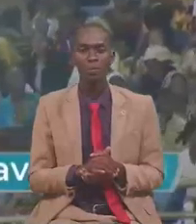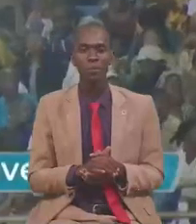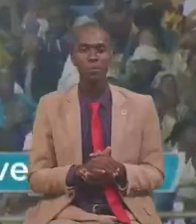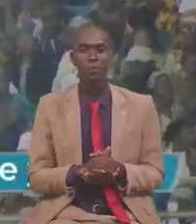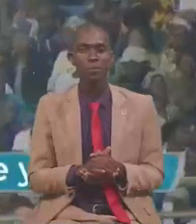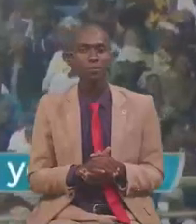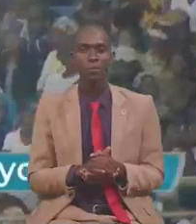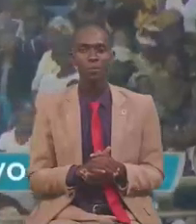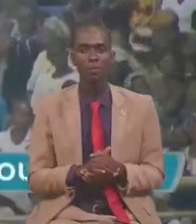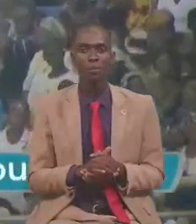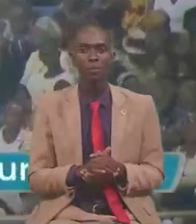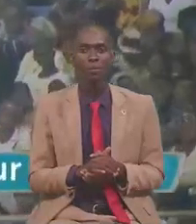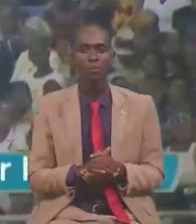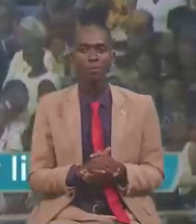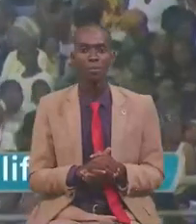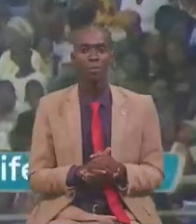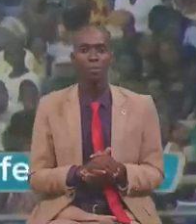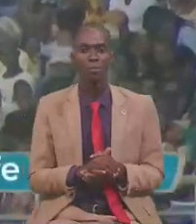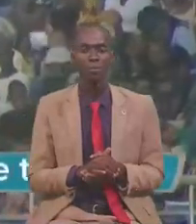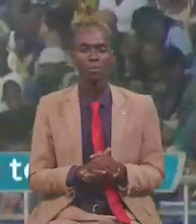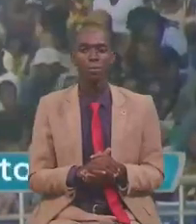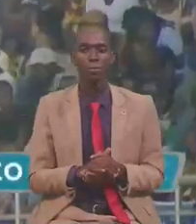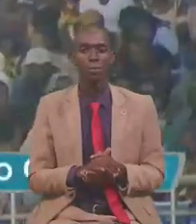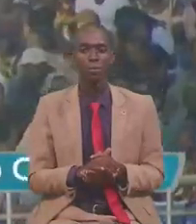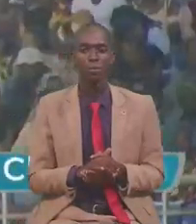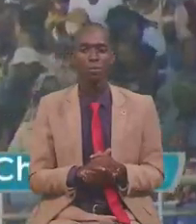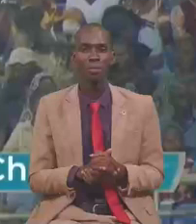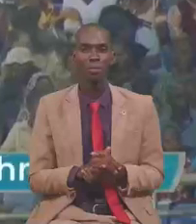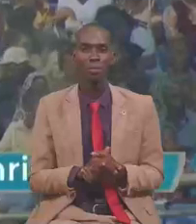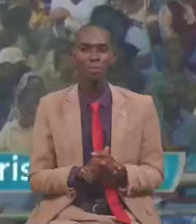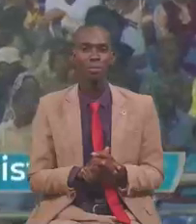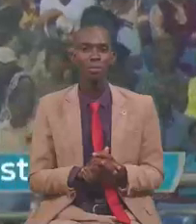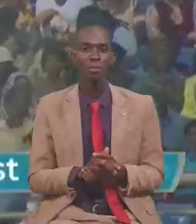doivent fidèlement donner leurs coordonnées.